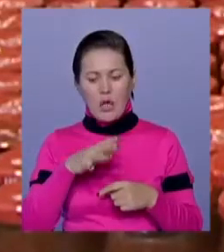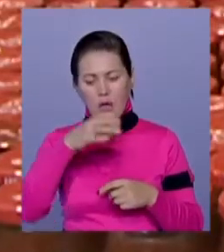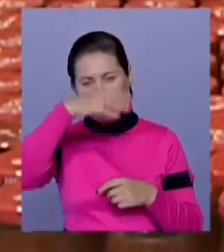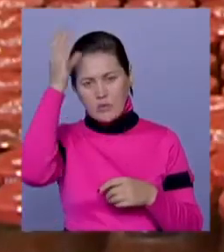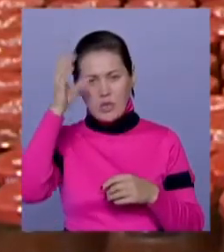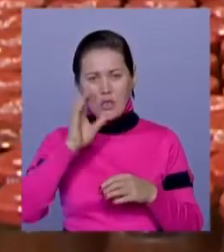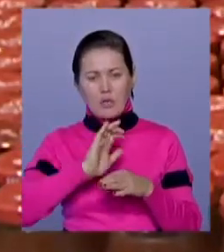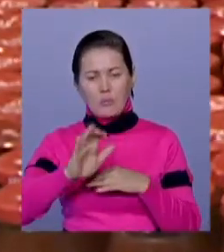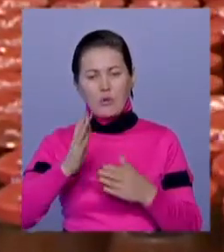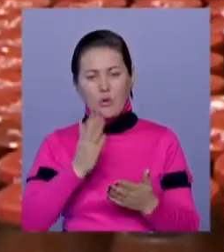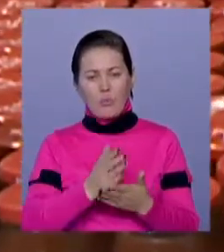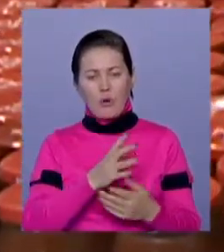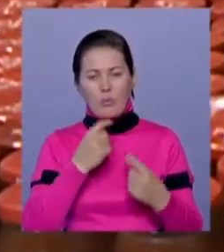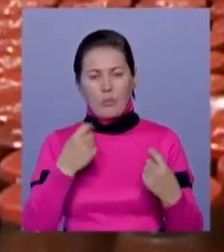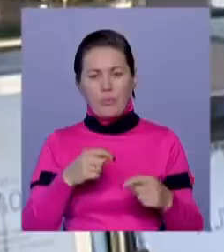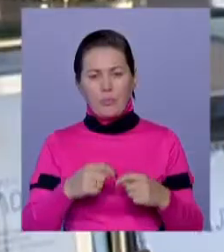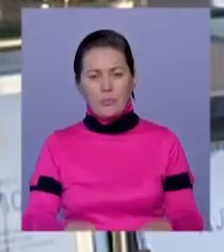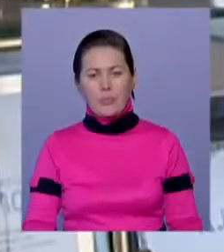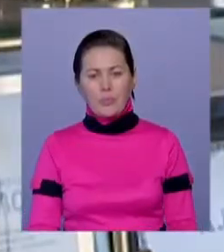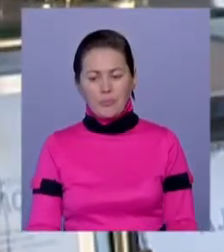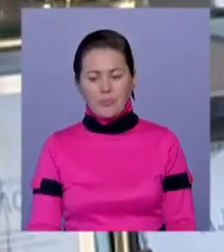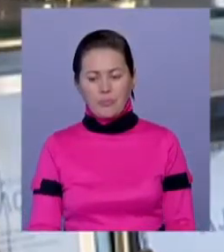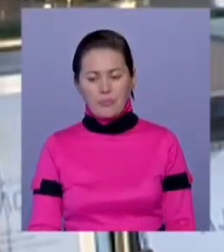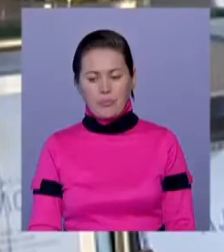Ауғанстанға экспортталады.